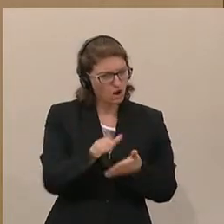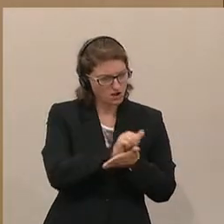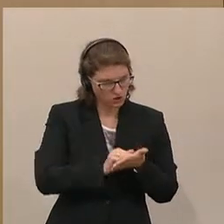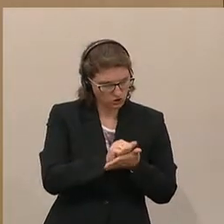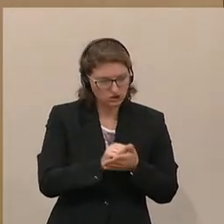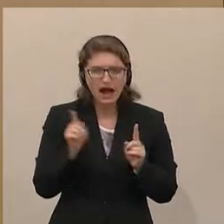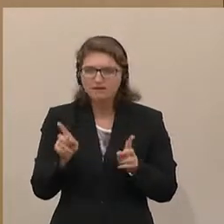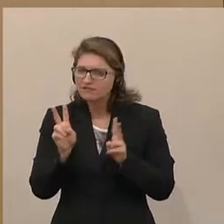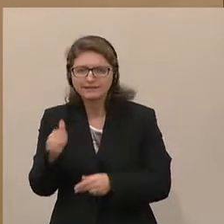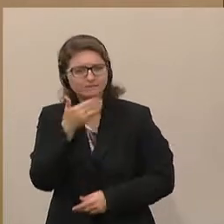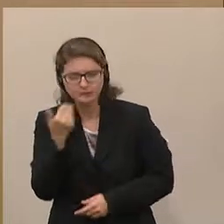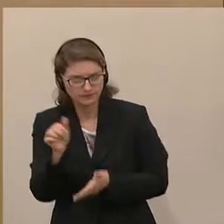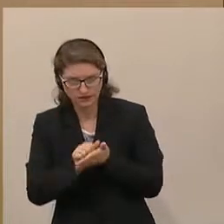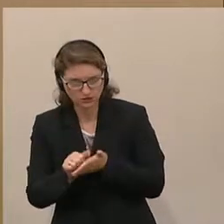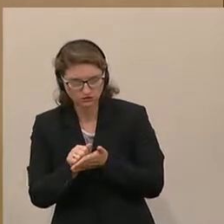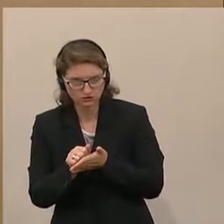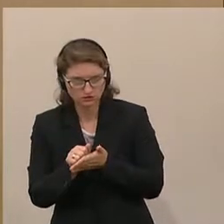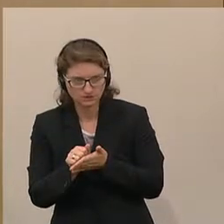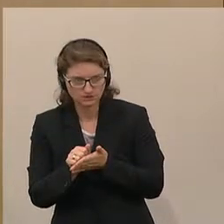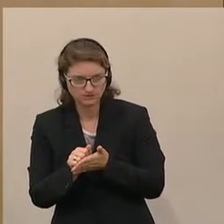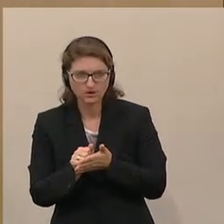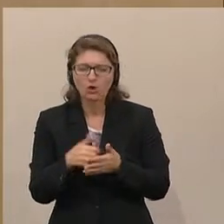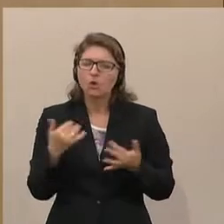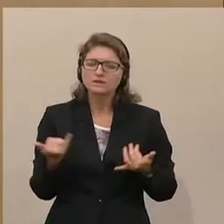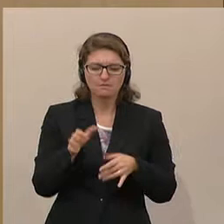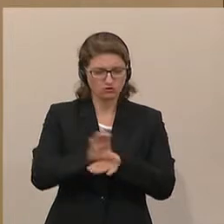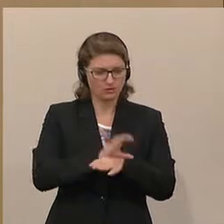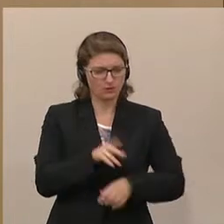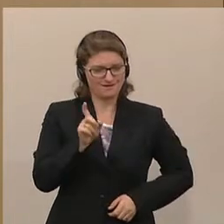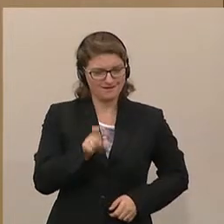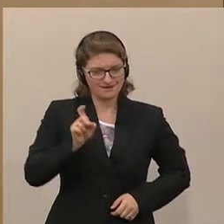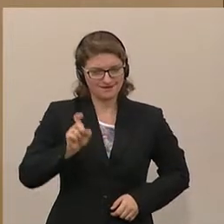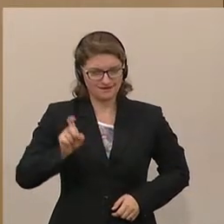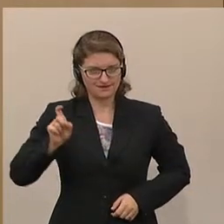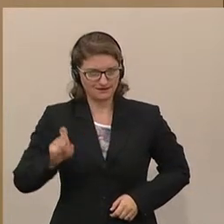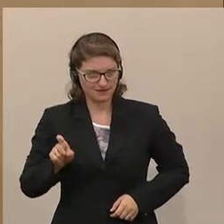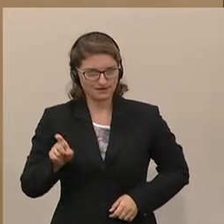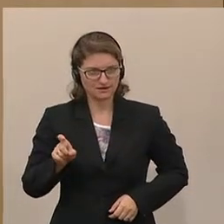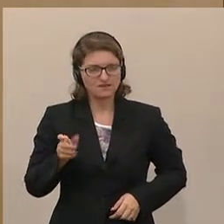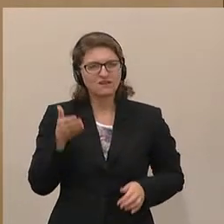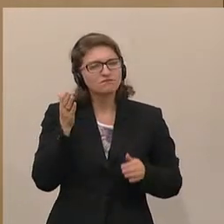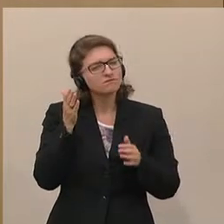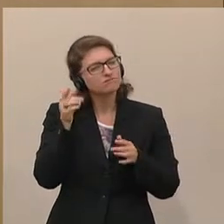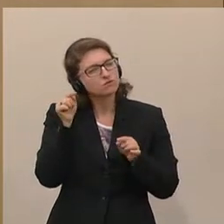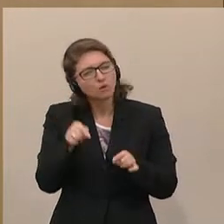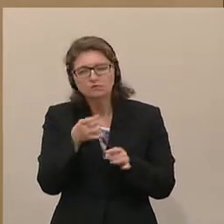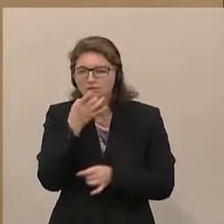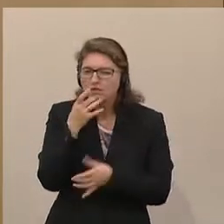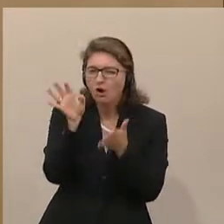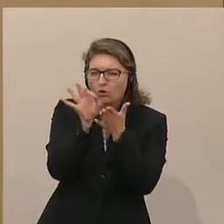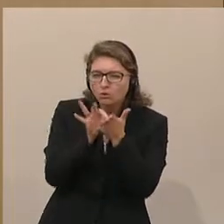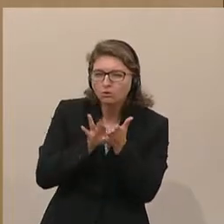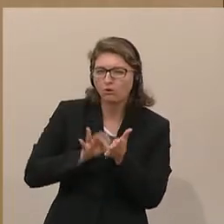gelöscht wurden. Und jeder Klick am Computer wird minutiös